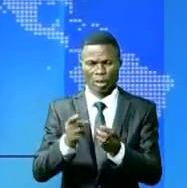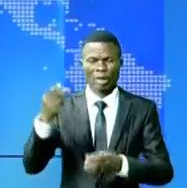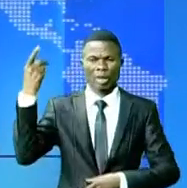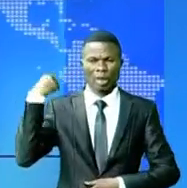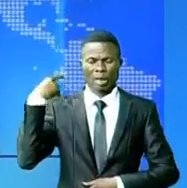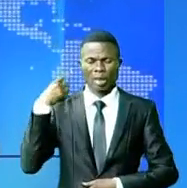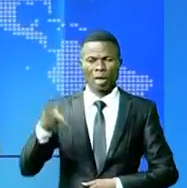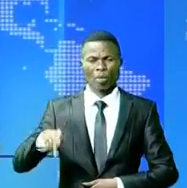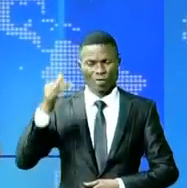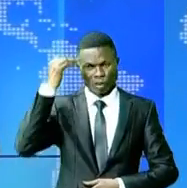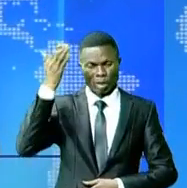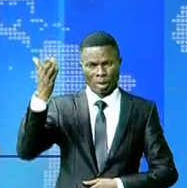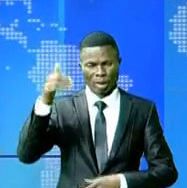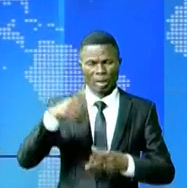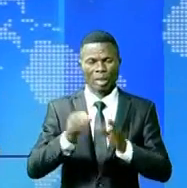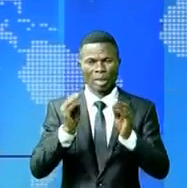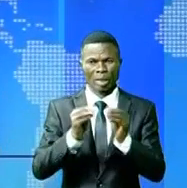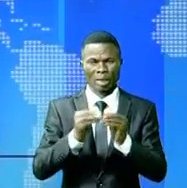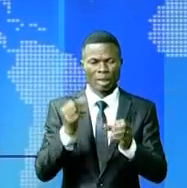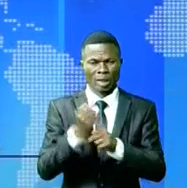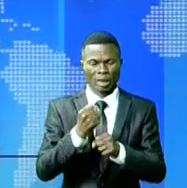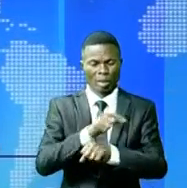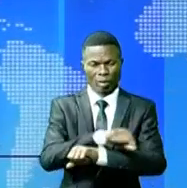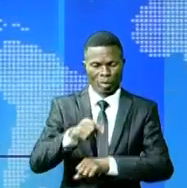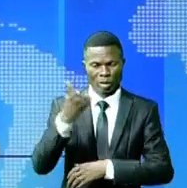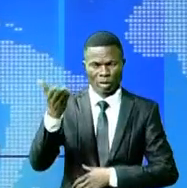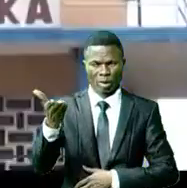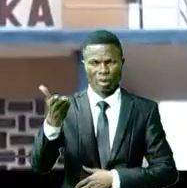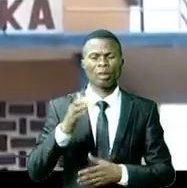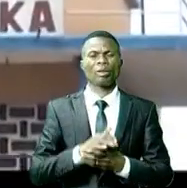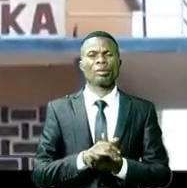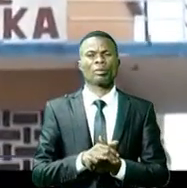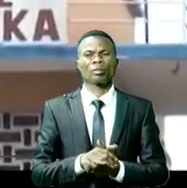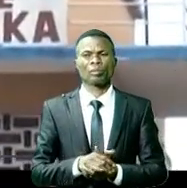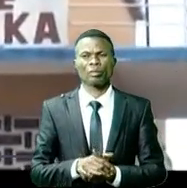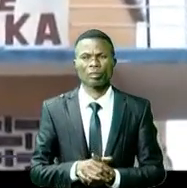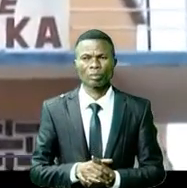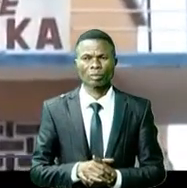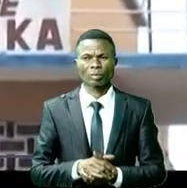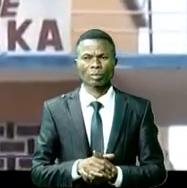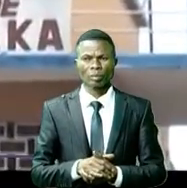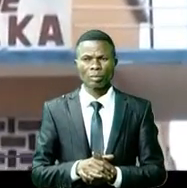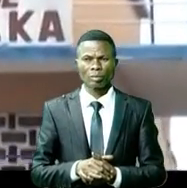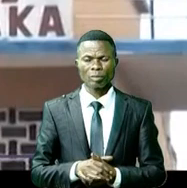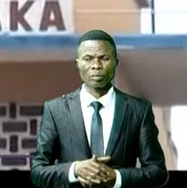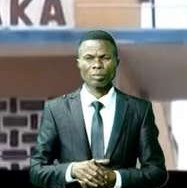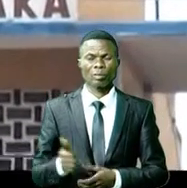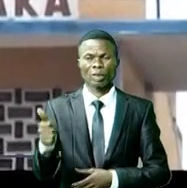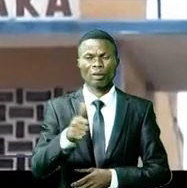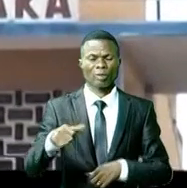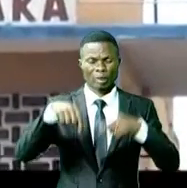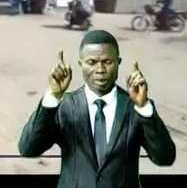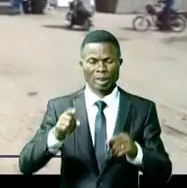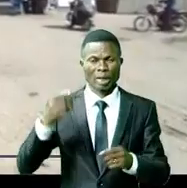notabilités de cette province au cours d'une réunion de travail dans son cabinet. En ce 21e siècle,